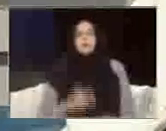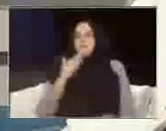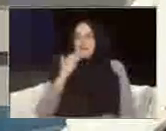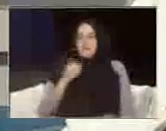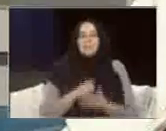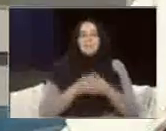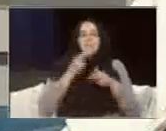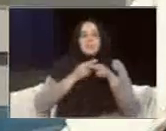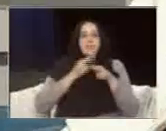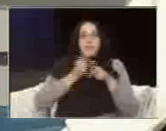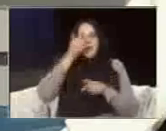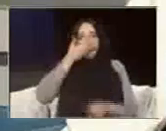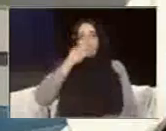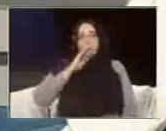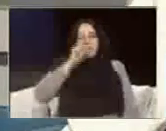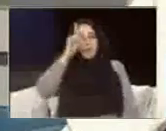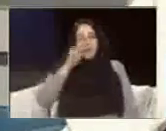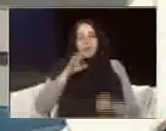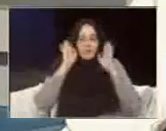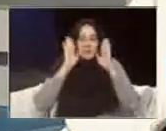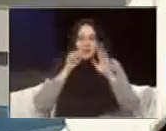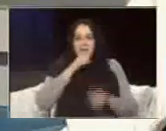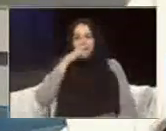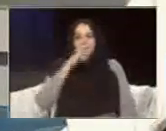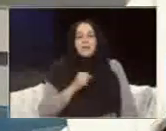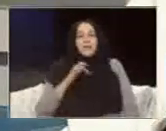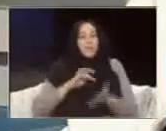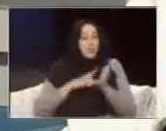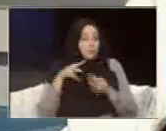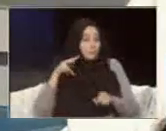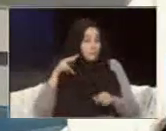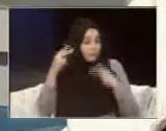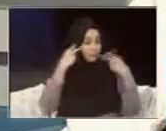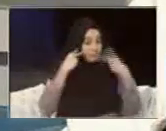على رسول الله. معاشر المشاهدين الكرام، السلام عليكم ورحمة الله.